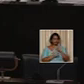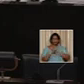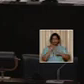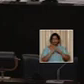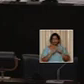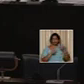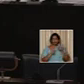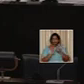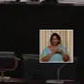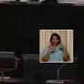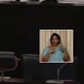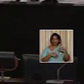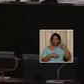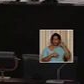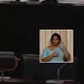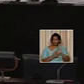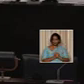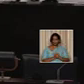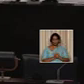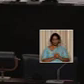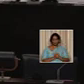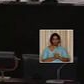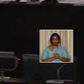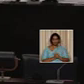साकाचल अभी एक अवसान कर बलापुर